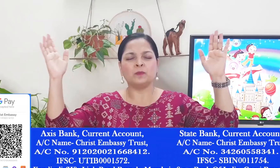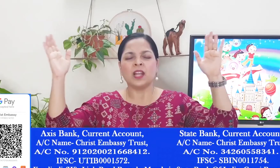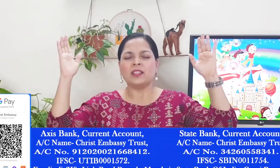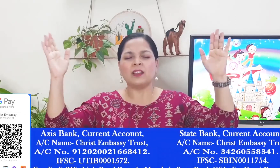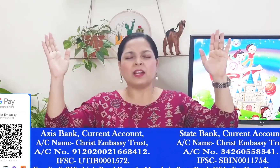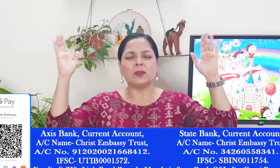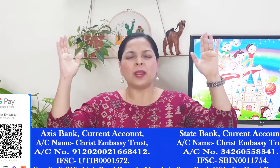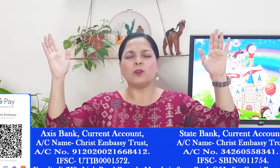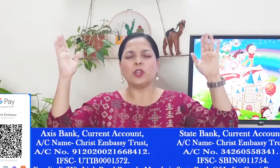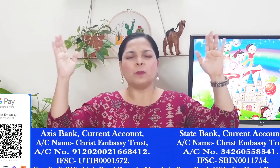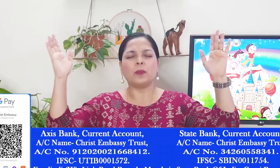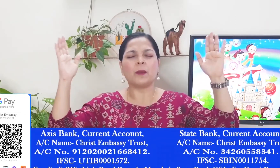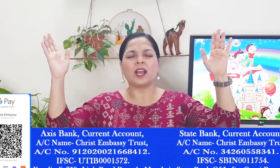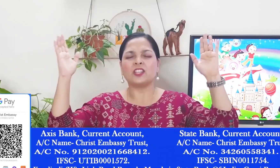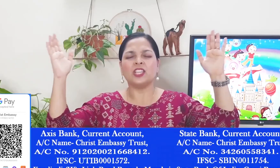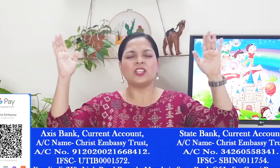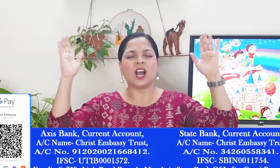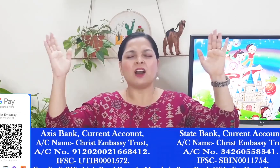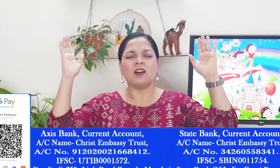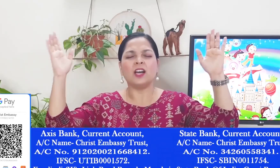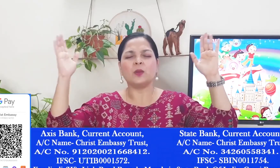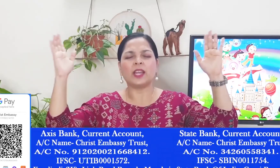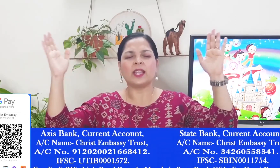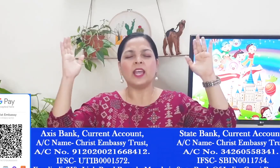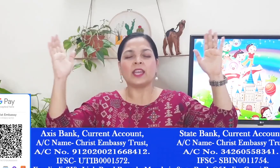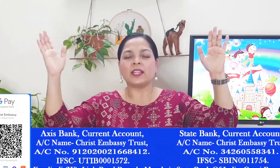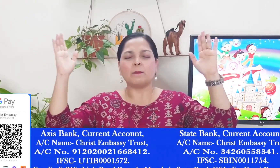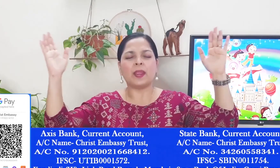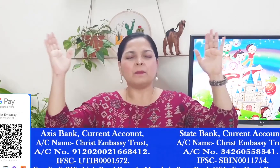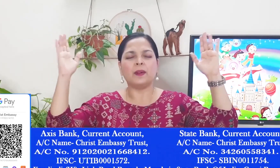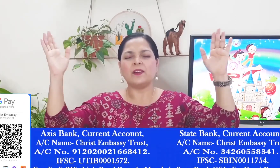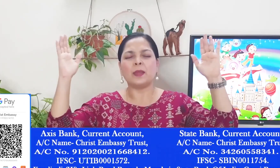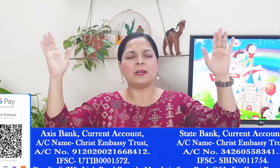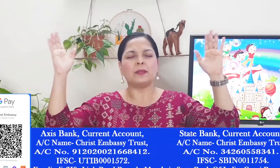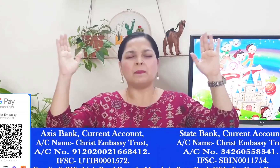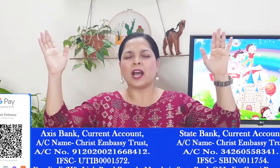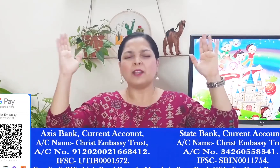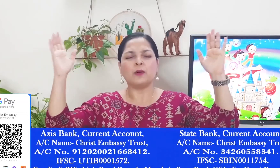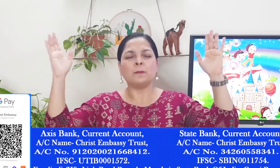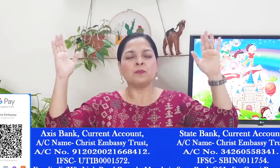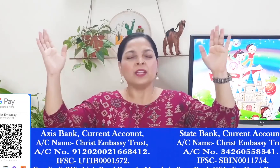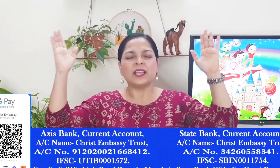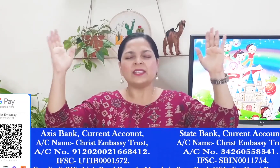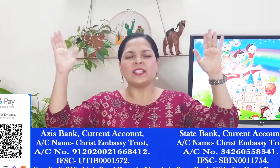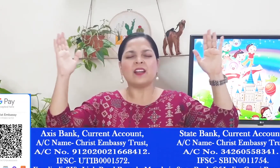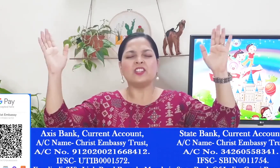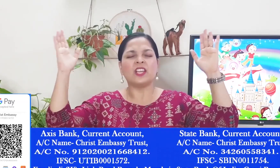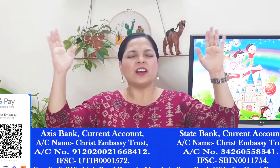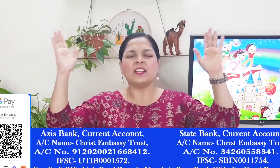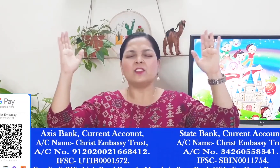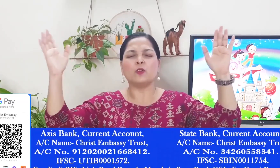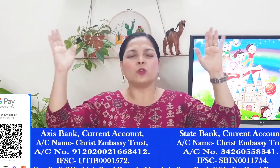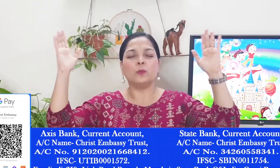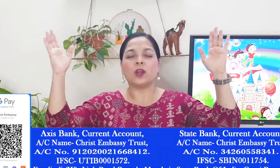प्रभु। धन्यवाद। इन भेंटों के ऊपर हम आपके आशीष के आवाहन को कहते हैं। कहते ये भेंट बढ़ रहा है, मल्टीप्लाई हो रहा है, तेजी से राज्य